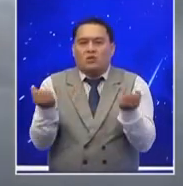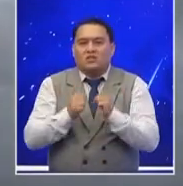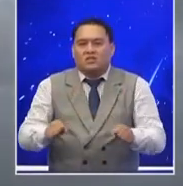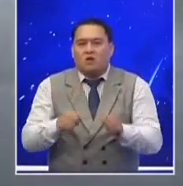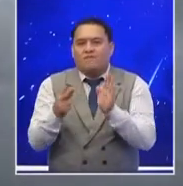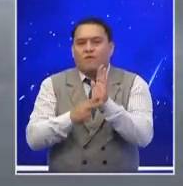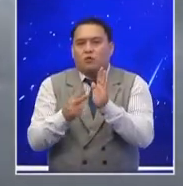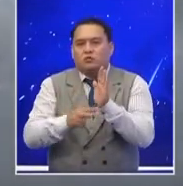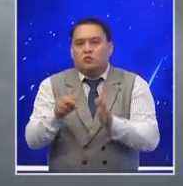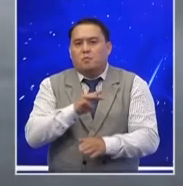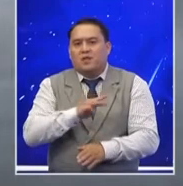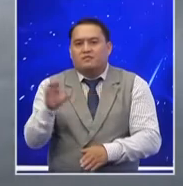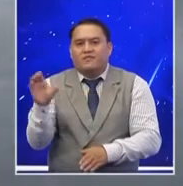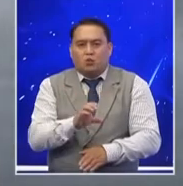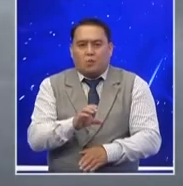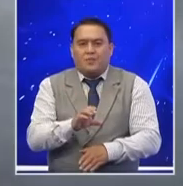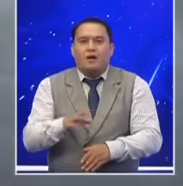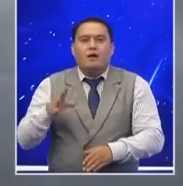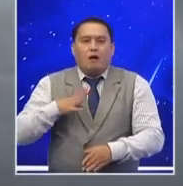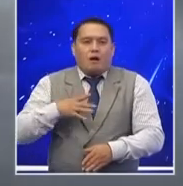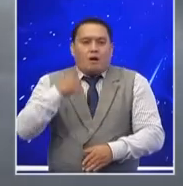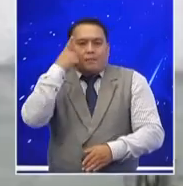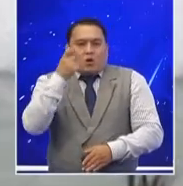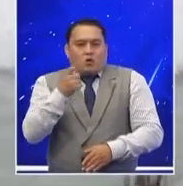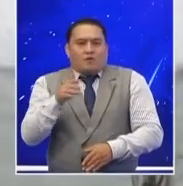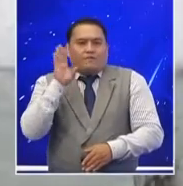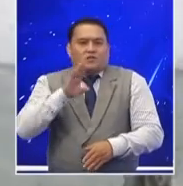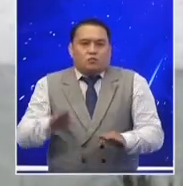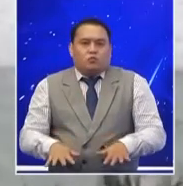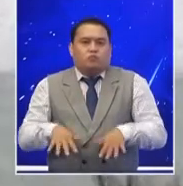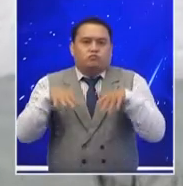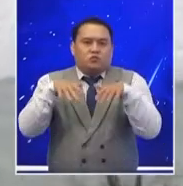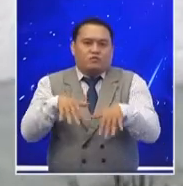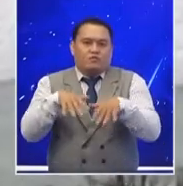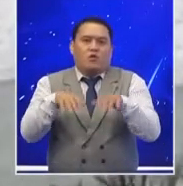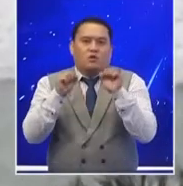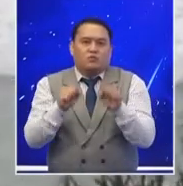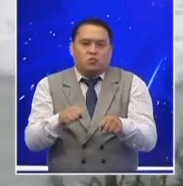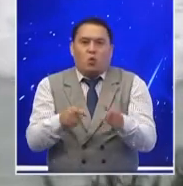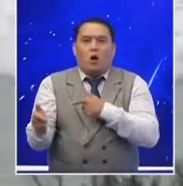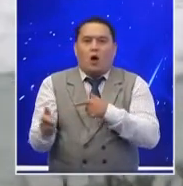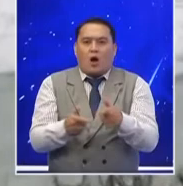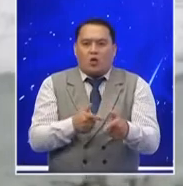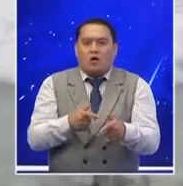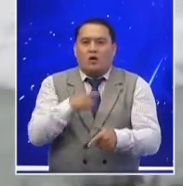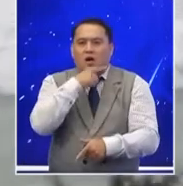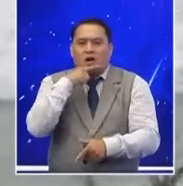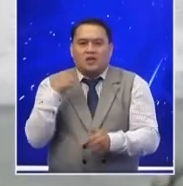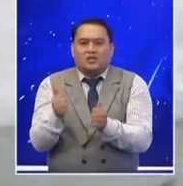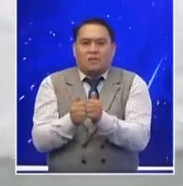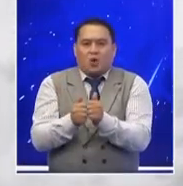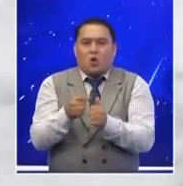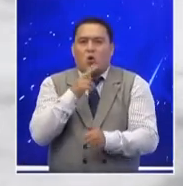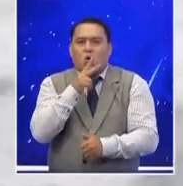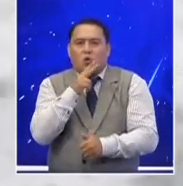достигает 80 метров в секунду. Синоптики опасаются наводнений и схода оползней. К стихии готовится также и в российском Приморье, и на